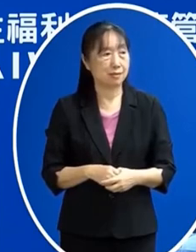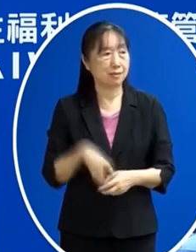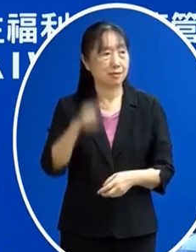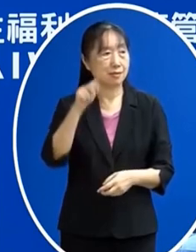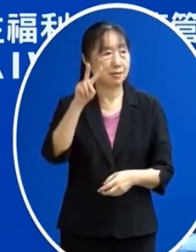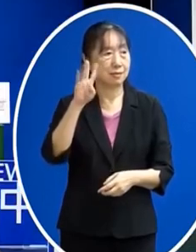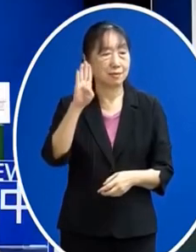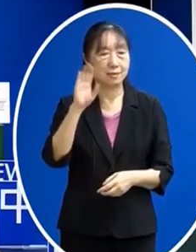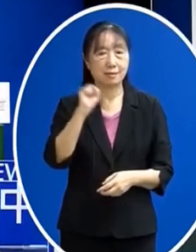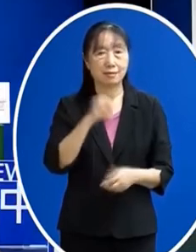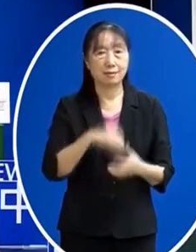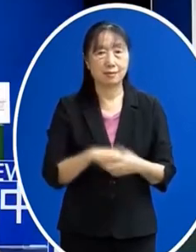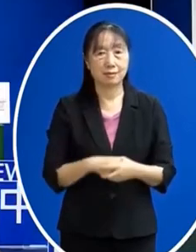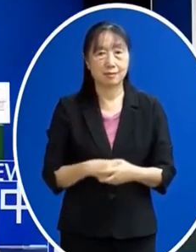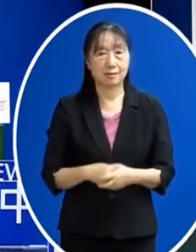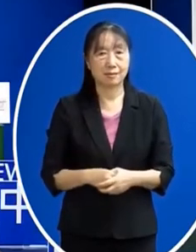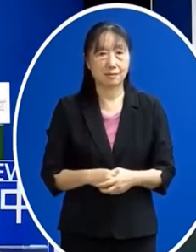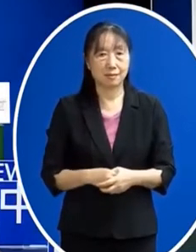TVBS